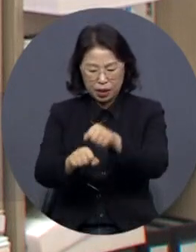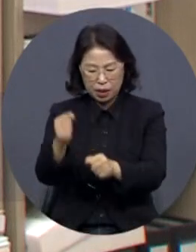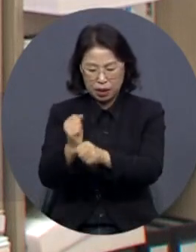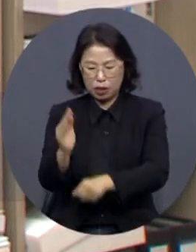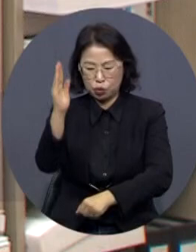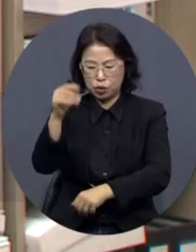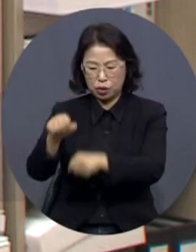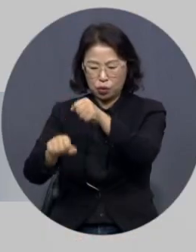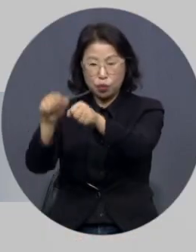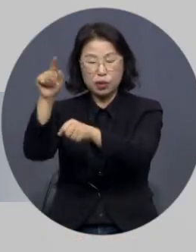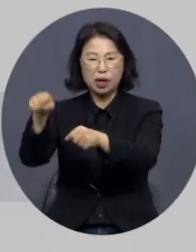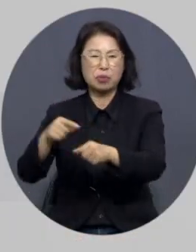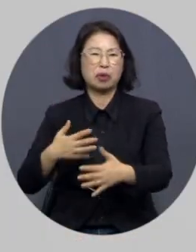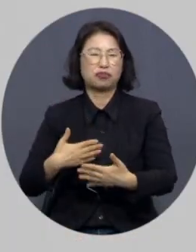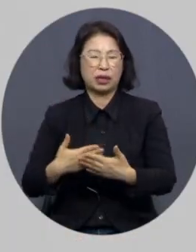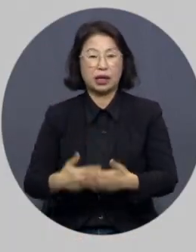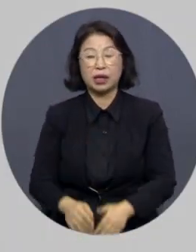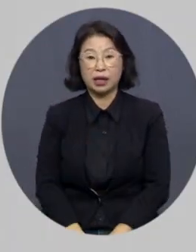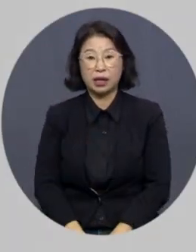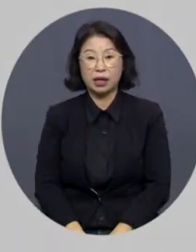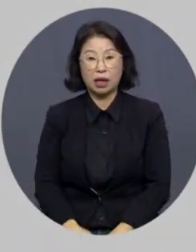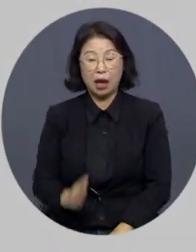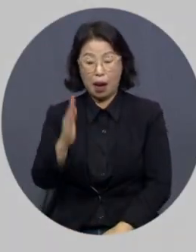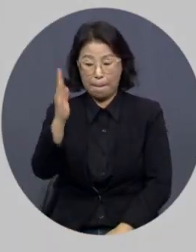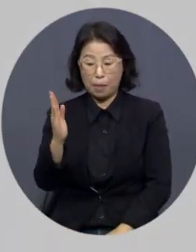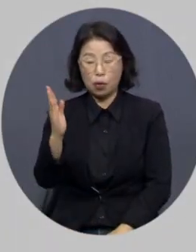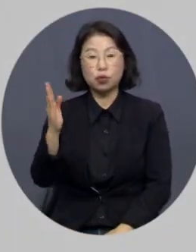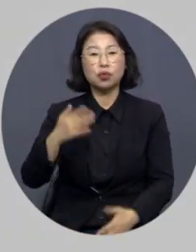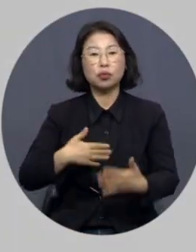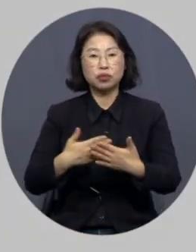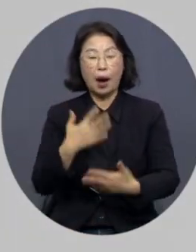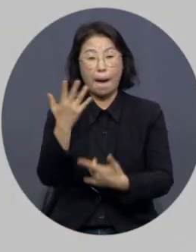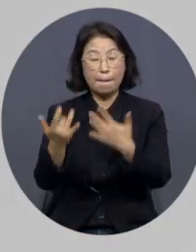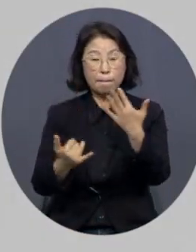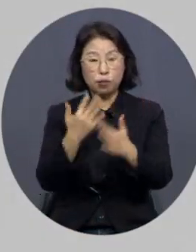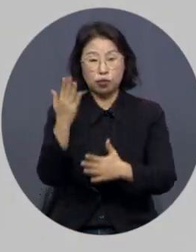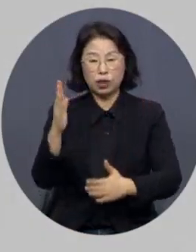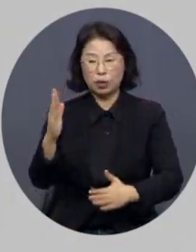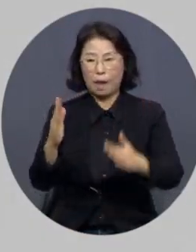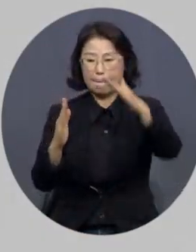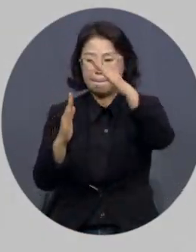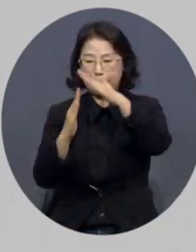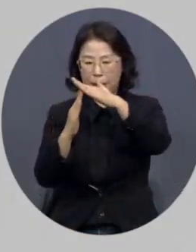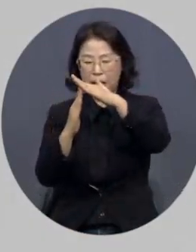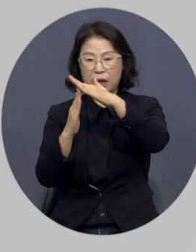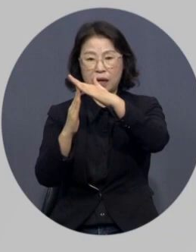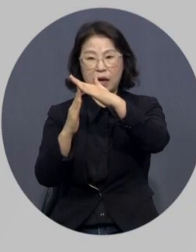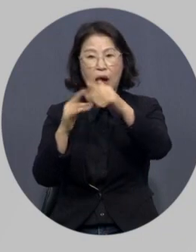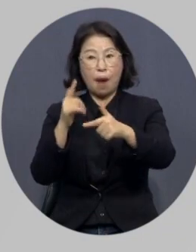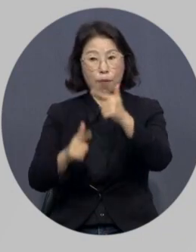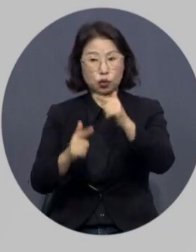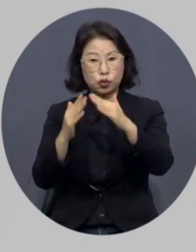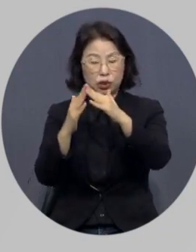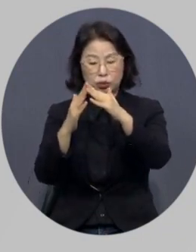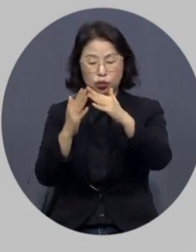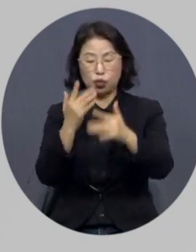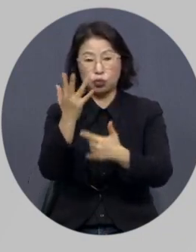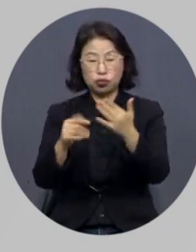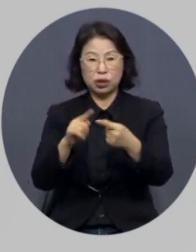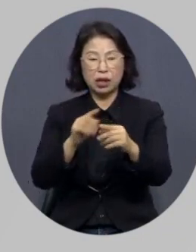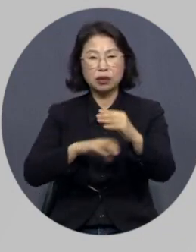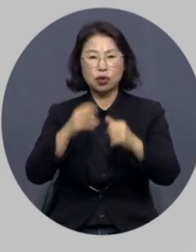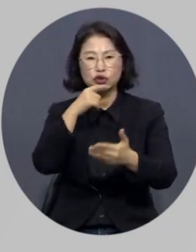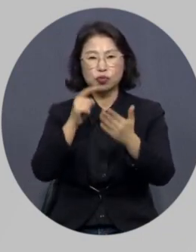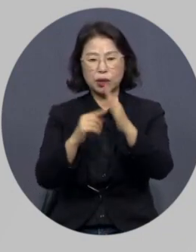조적식 구조이기 때문에 벽체도 불안전한 데다 불이나면 콘크리트 볼을 지탱해 주던 목조 지분까지 불에타 더